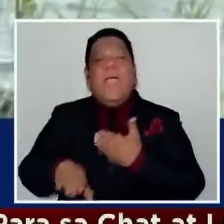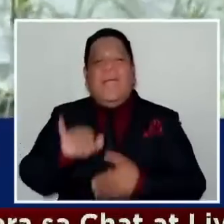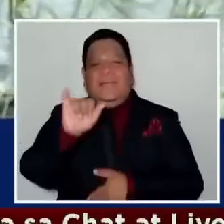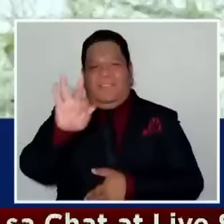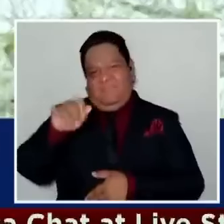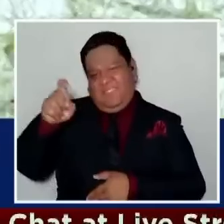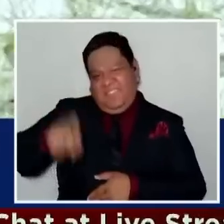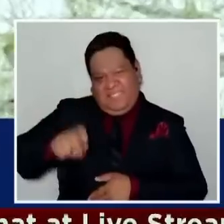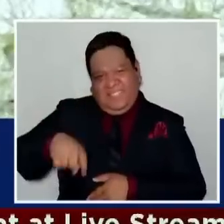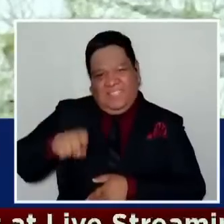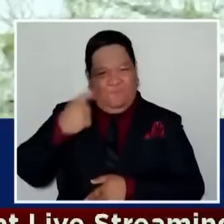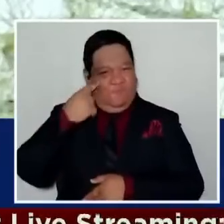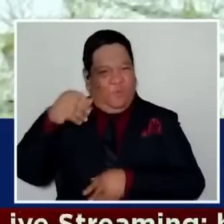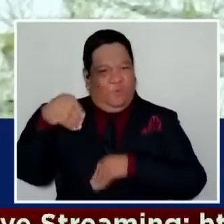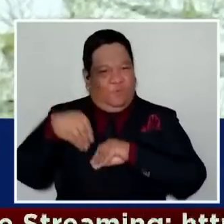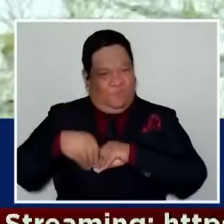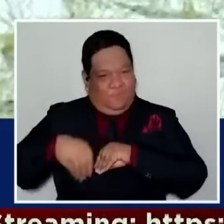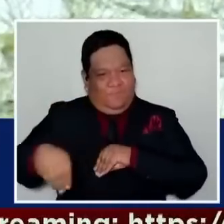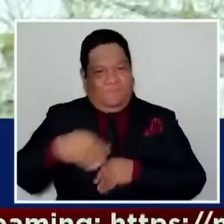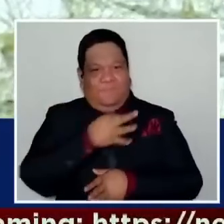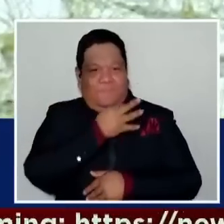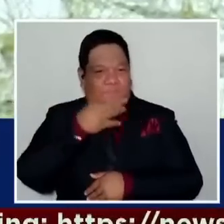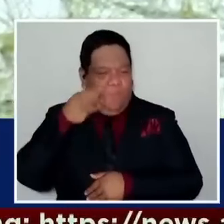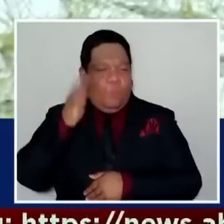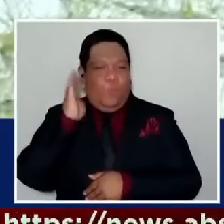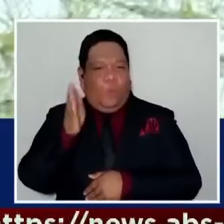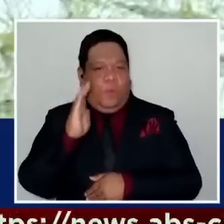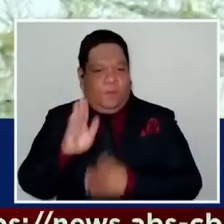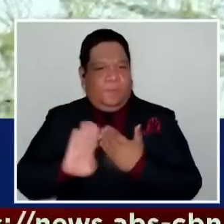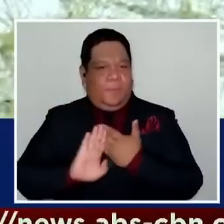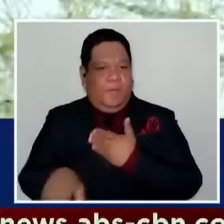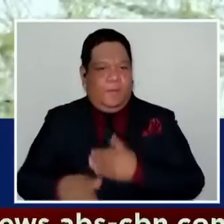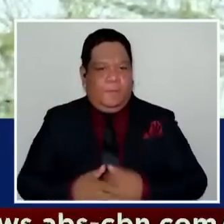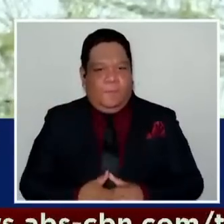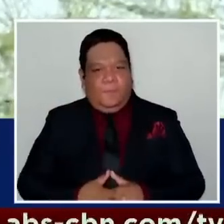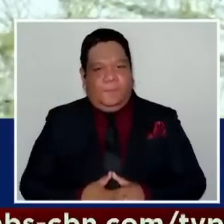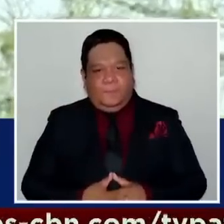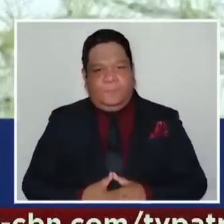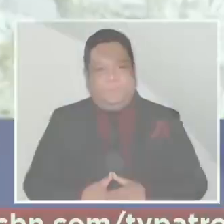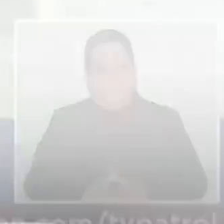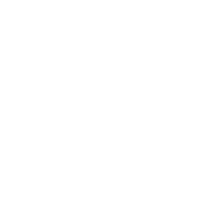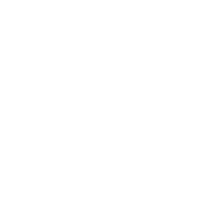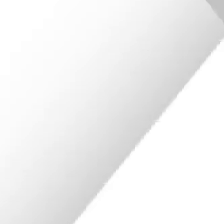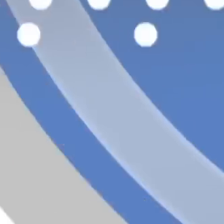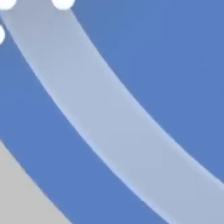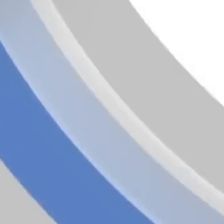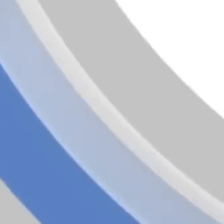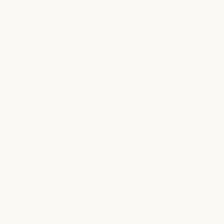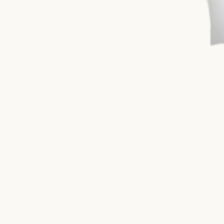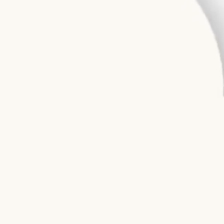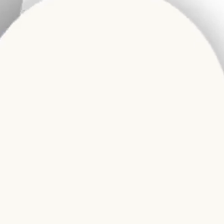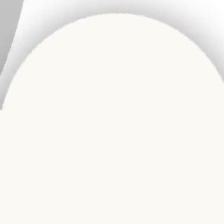mga magsasaka. Jervis Manahan, ABS-CBN News.